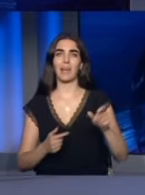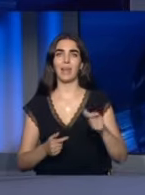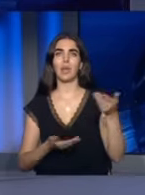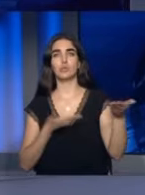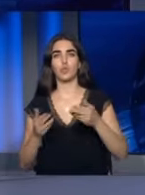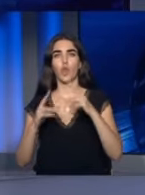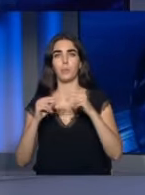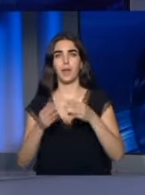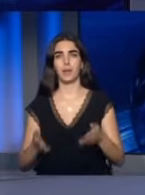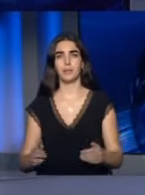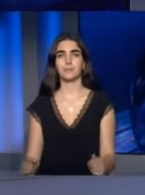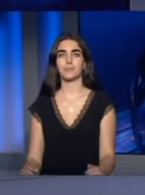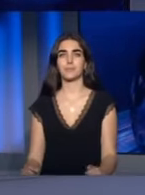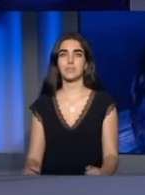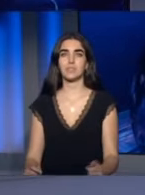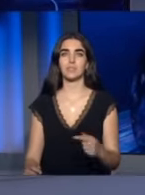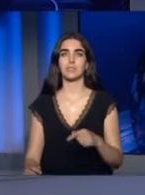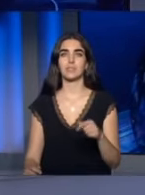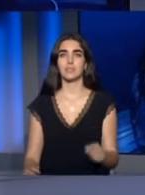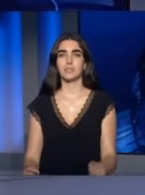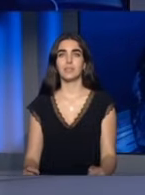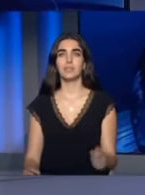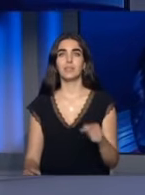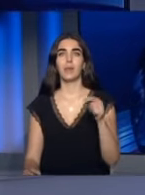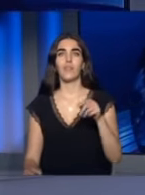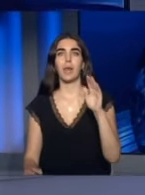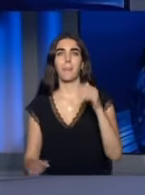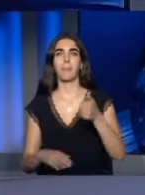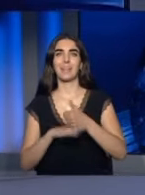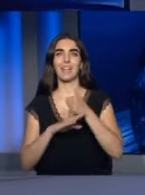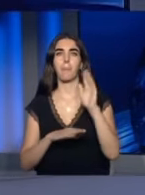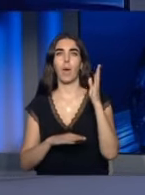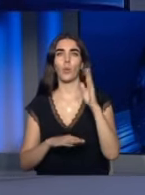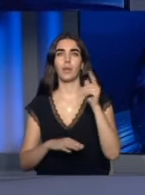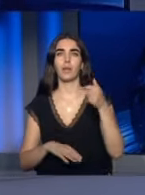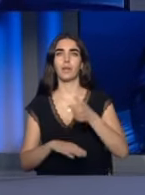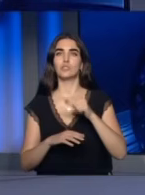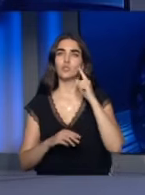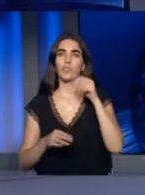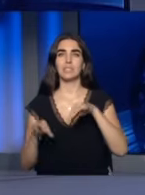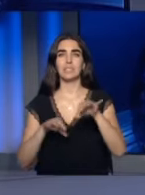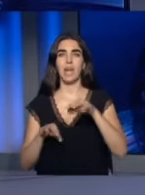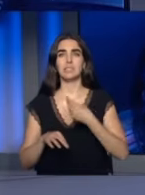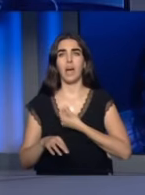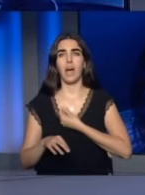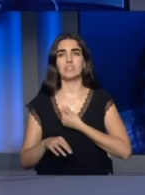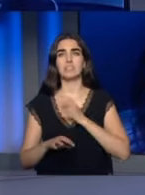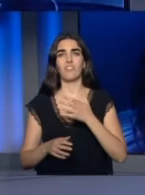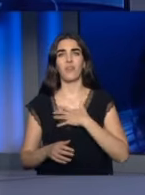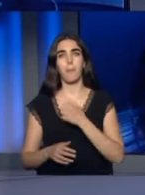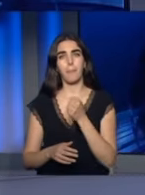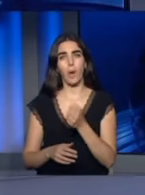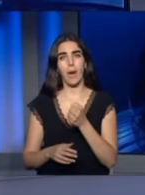يزور لبنان اذا البطيق الماروني مار بشاره بطرس الراعي راى لو ان سياسيين لدينا